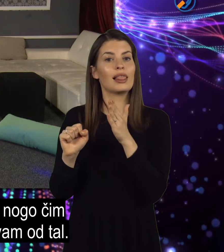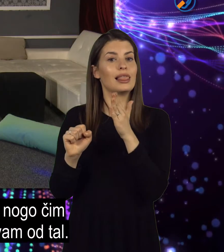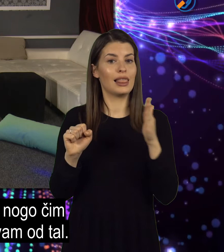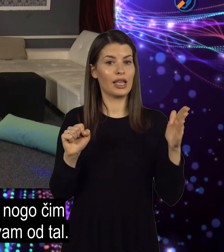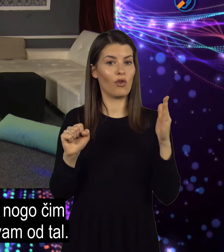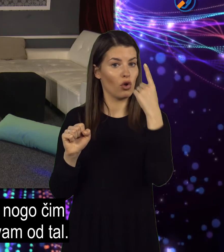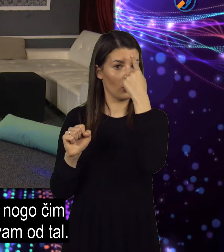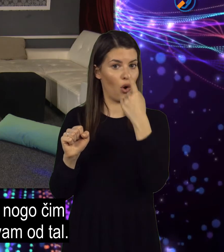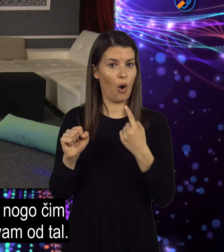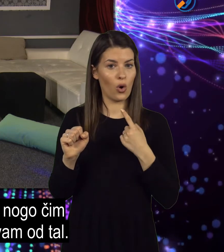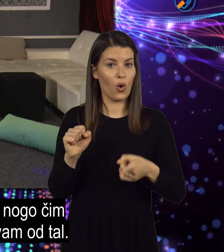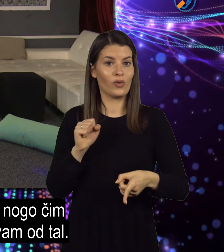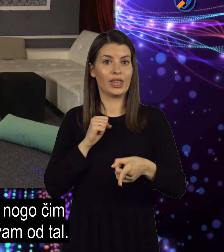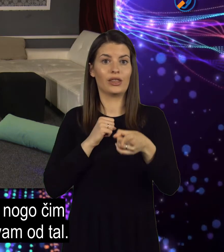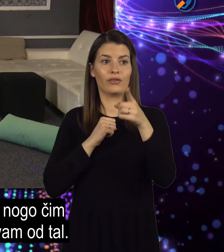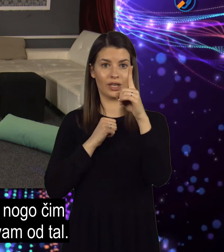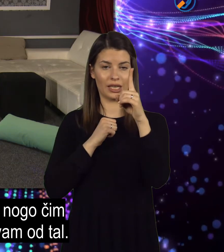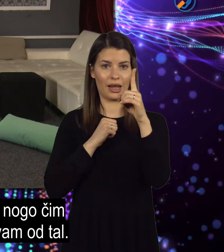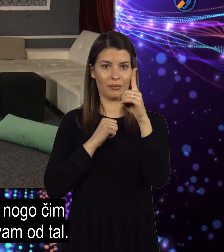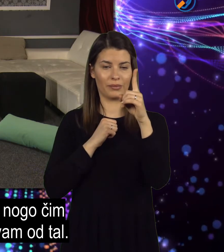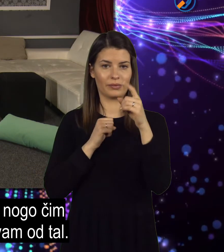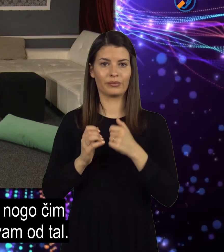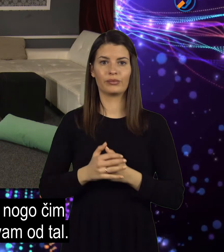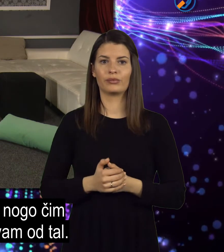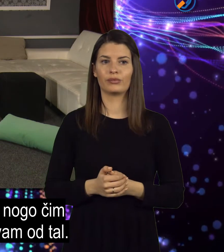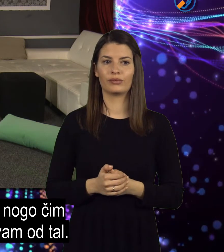In dvignem levo nogo čim bolj v zrak.